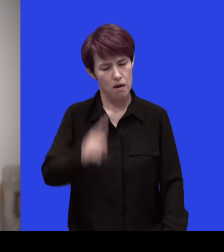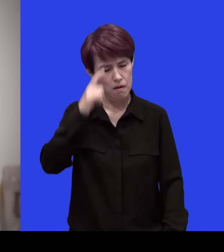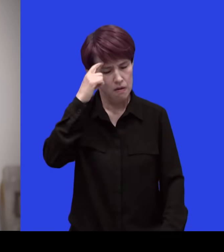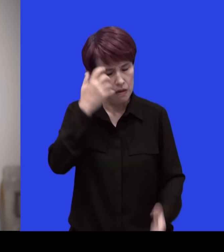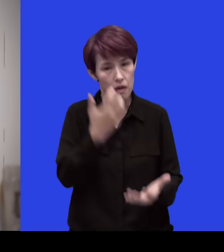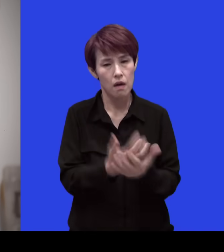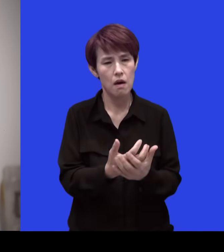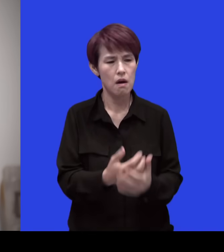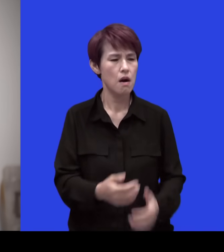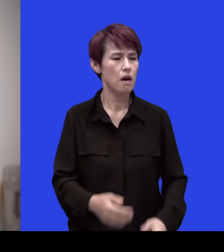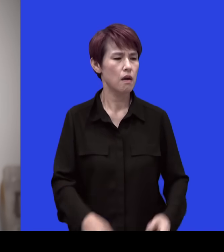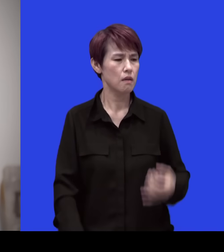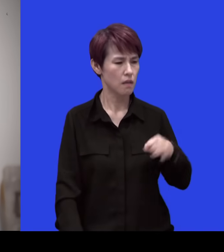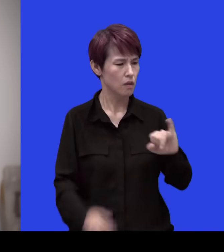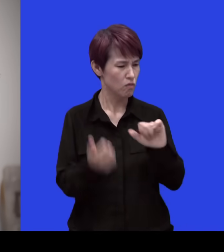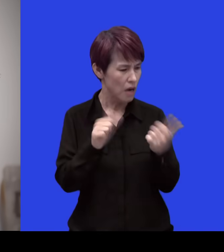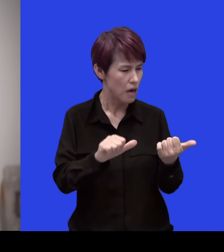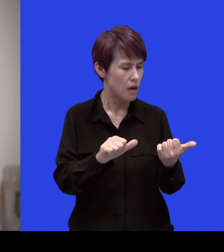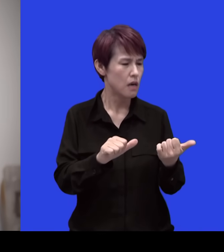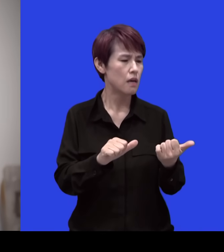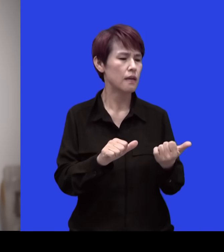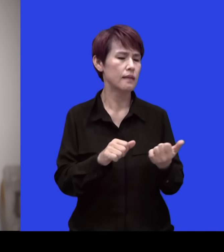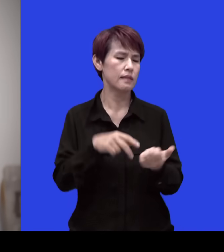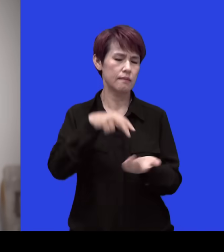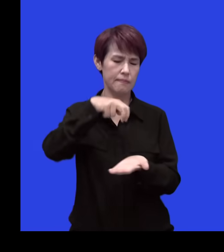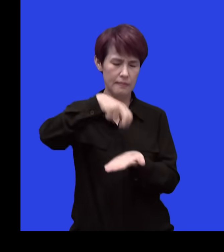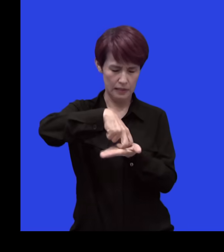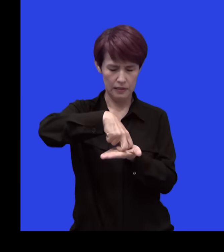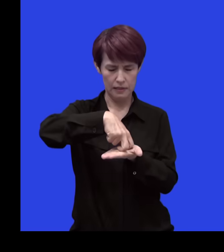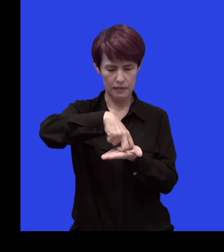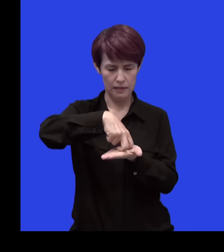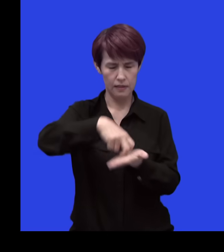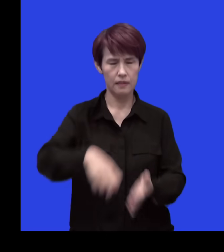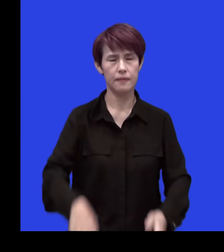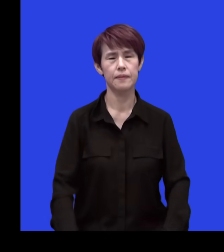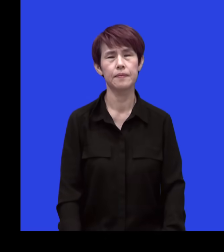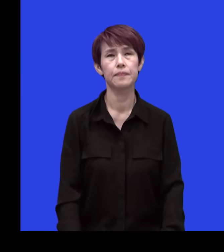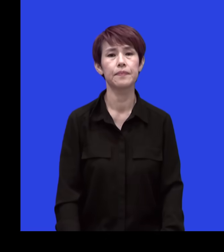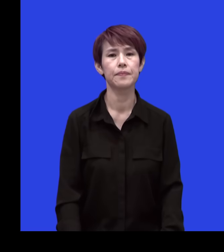죽었구나. 그 자리에서 무릎 꿇었어요.